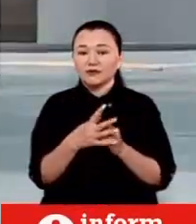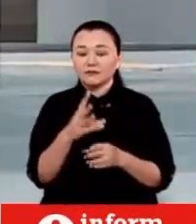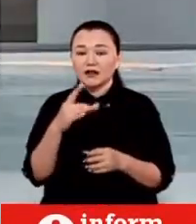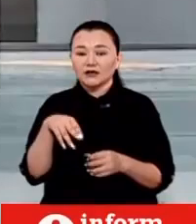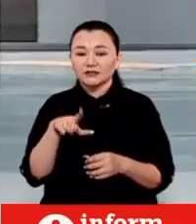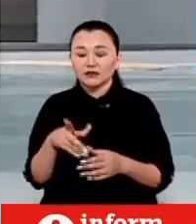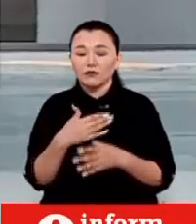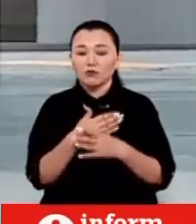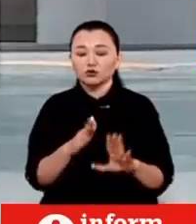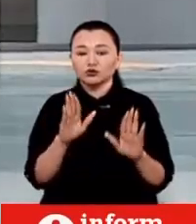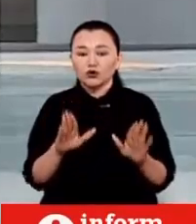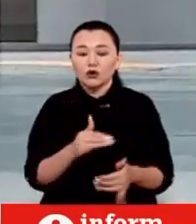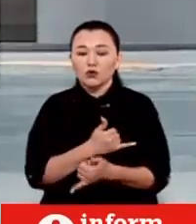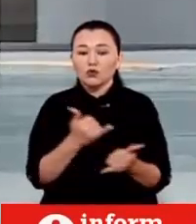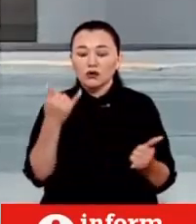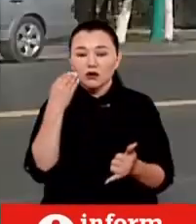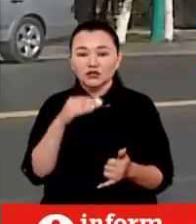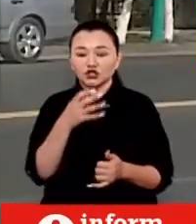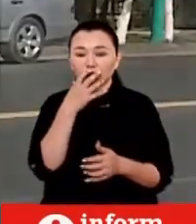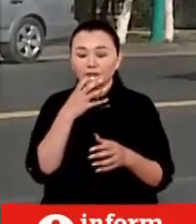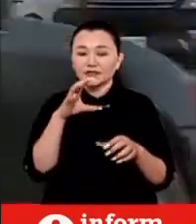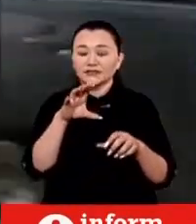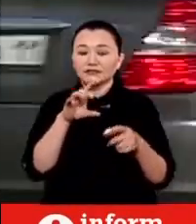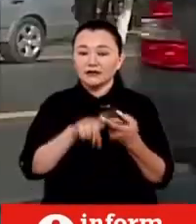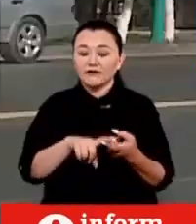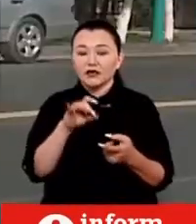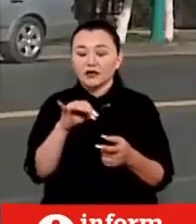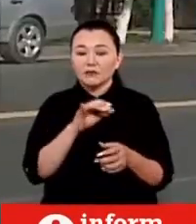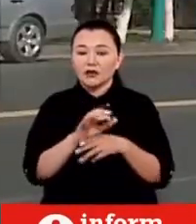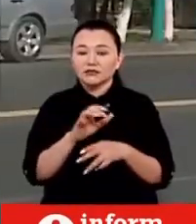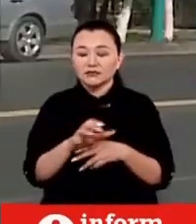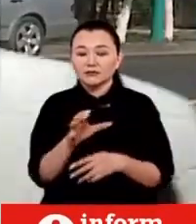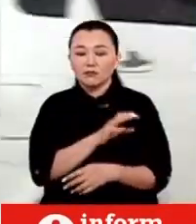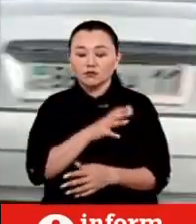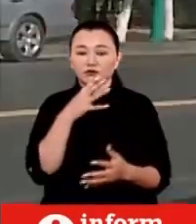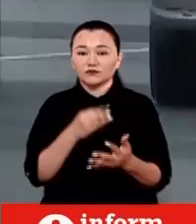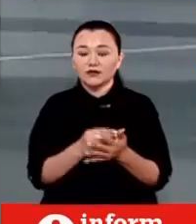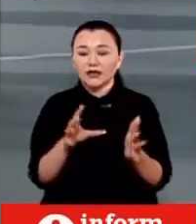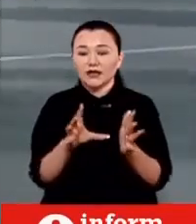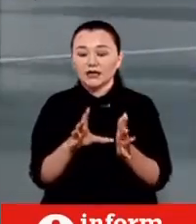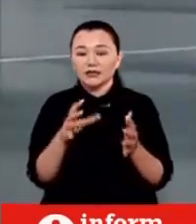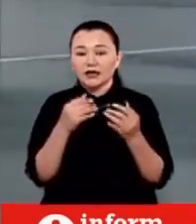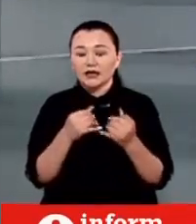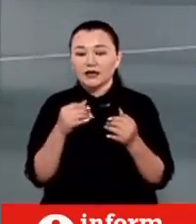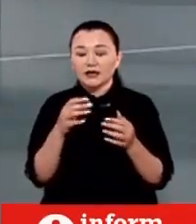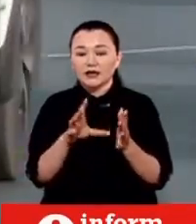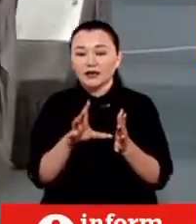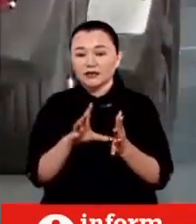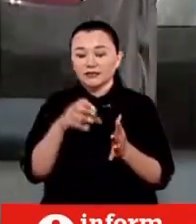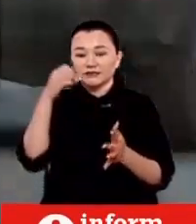тенге поможет не только обеспечить качественным теплоснабжением, но и производить с избытком собственную электроэнергию.